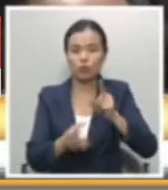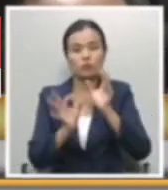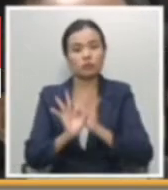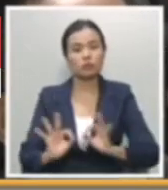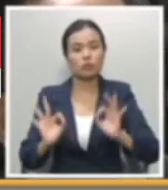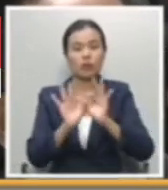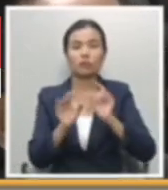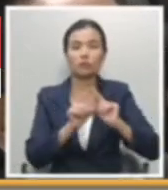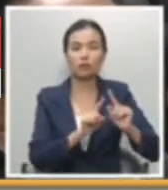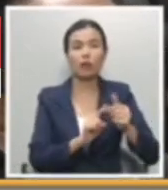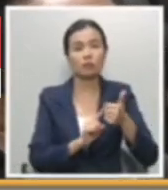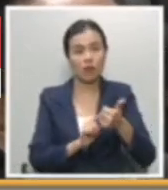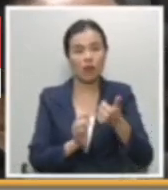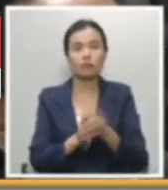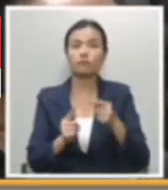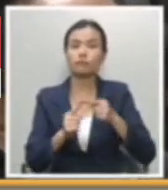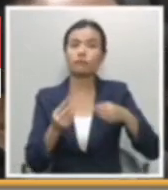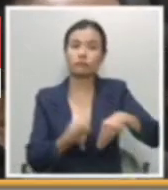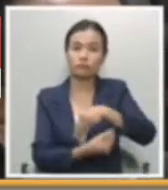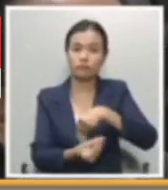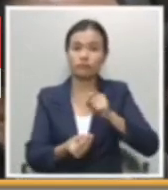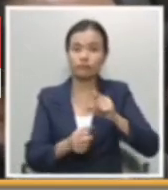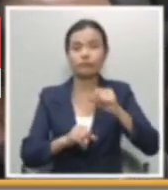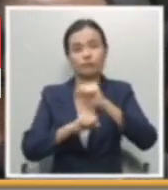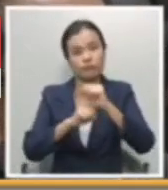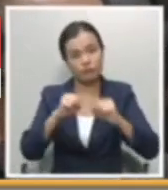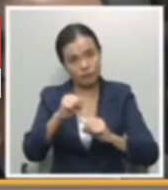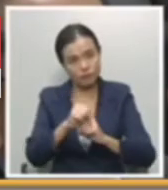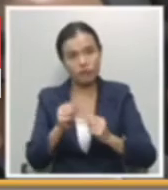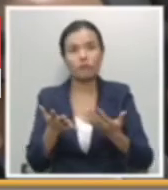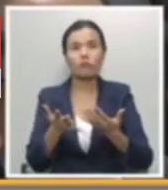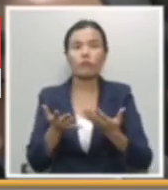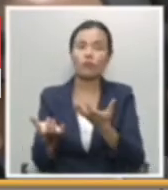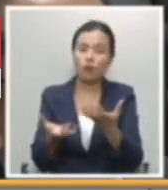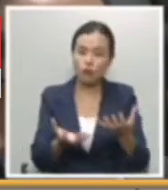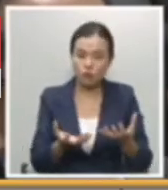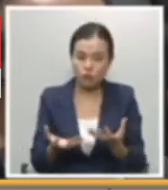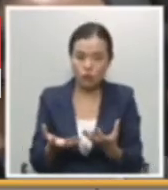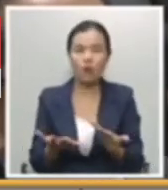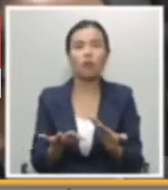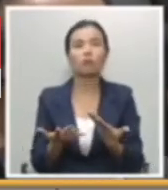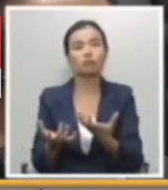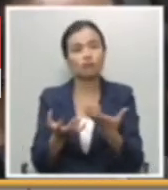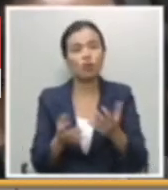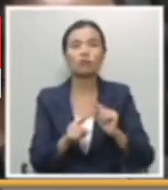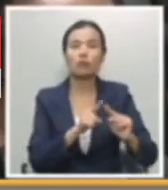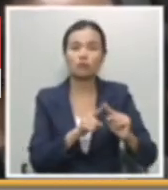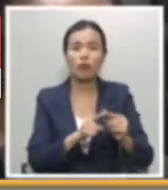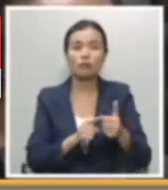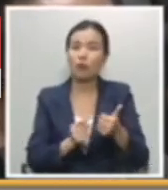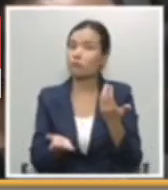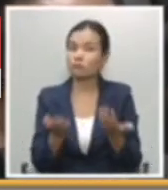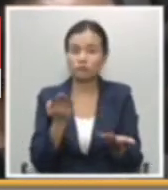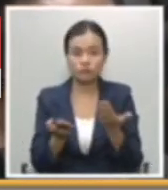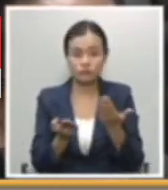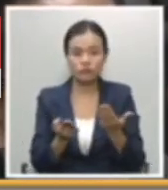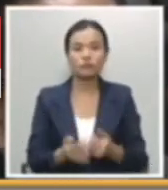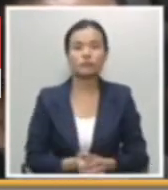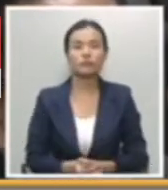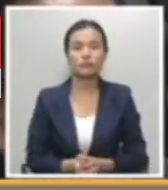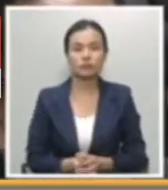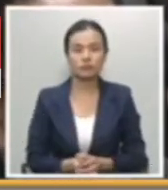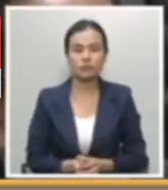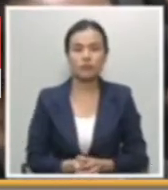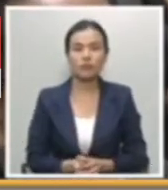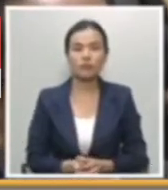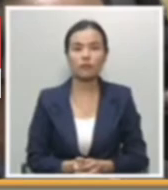นต้นว่าธุรกิจทางด้านก่อสร้างก็ดีทางด้านอุปกรณ์วัสดุก็ดีนะฮะนอกจากนั้นร